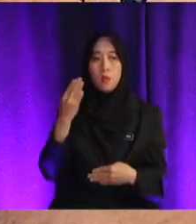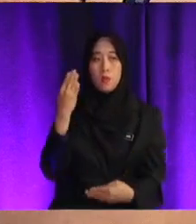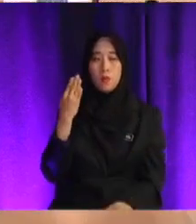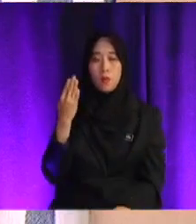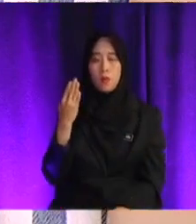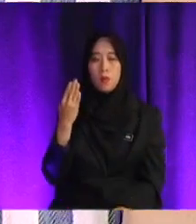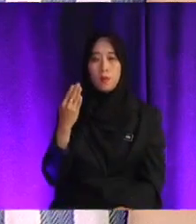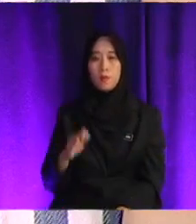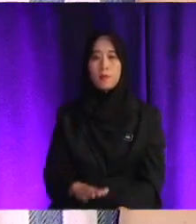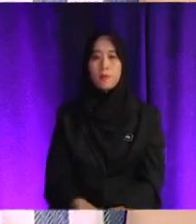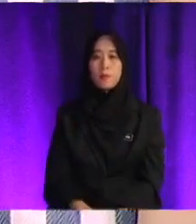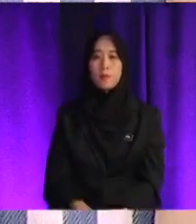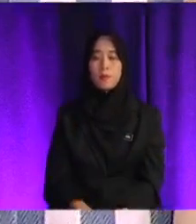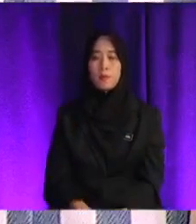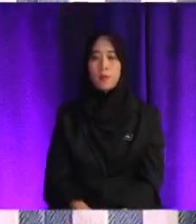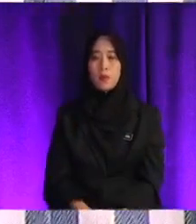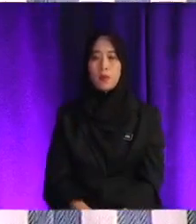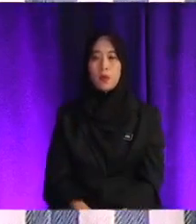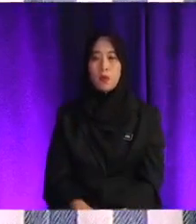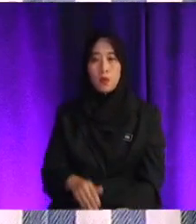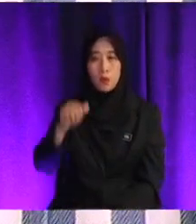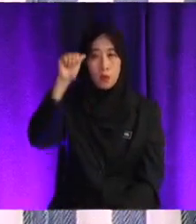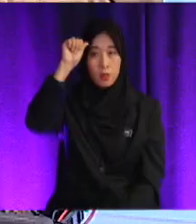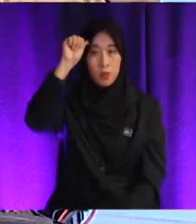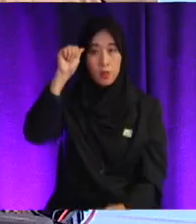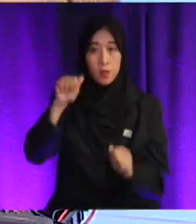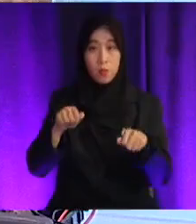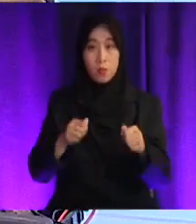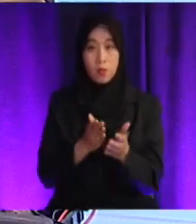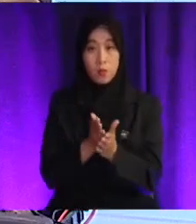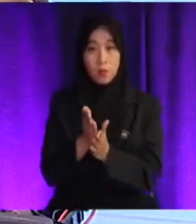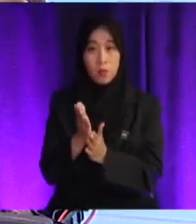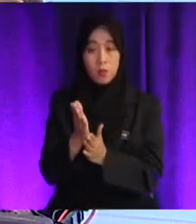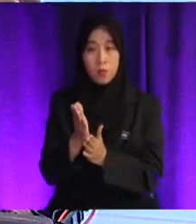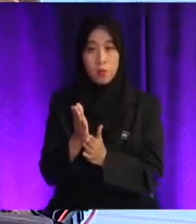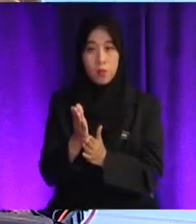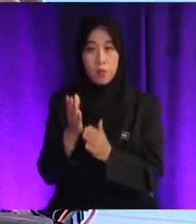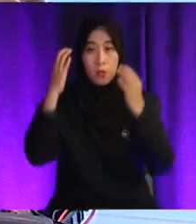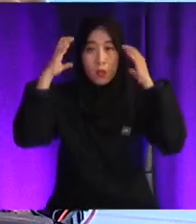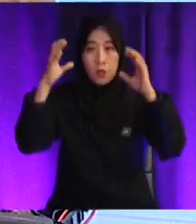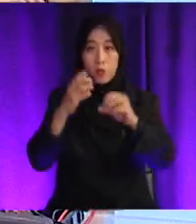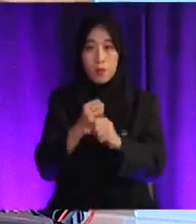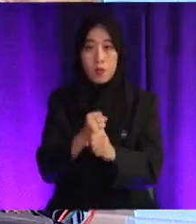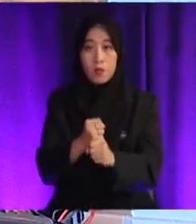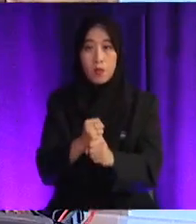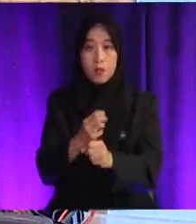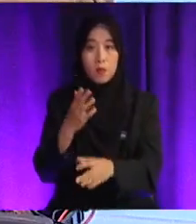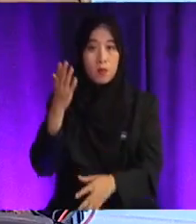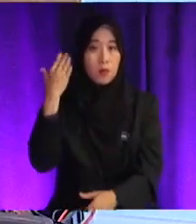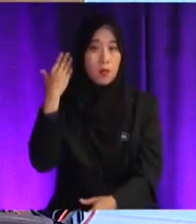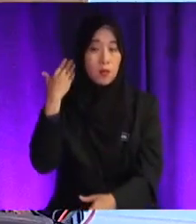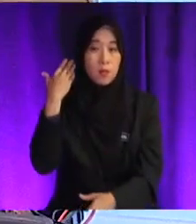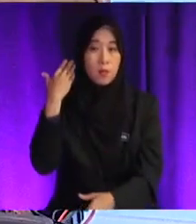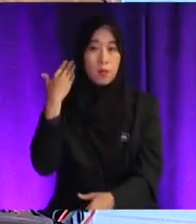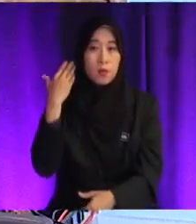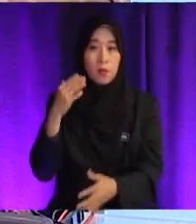situ. Okey, sudah, cikgu. So, Akmal boleh teruskan saya pegang boleh? Okey, macam tadilah. Macam tadilah. Bismillahirrahmanirrahim. Okey, tapi